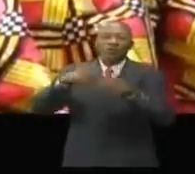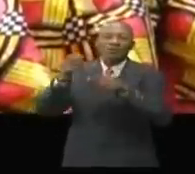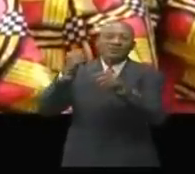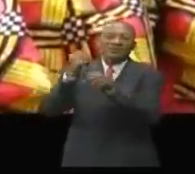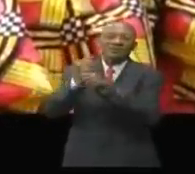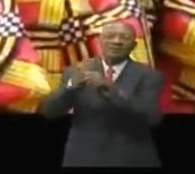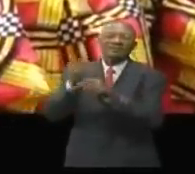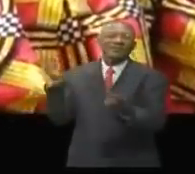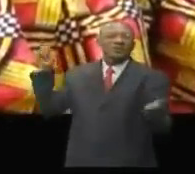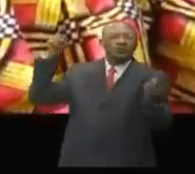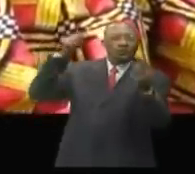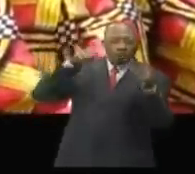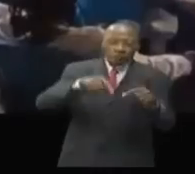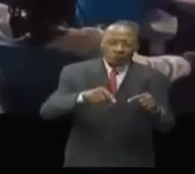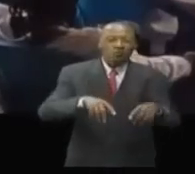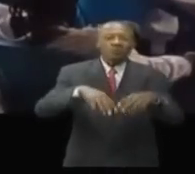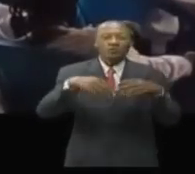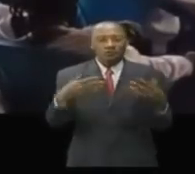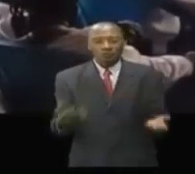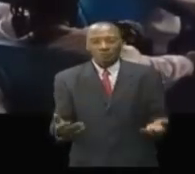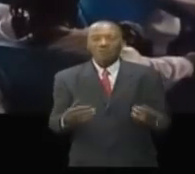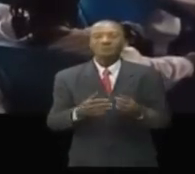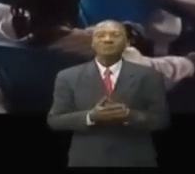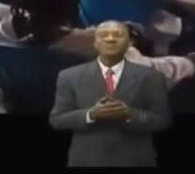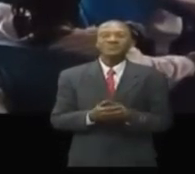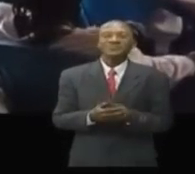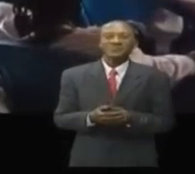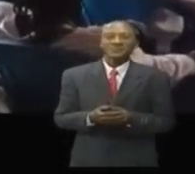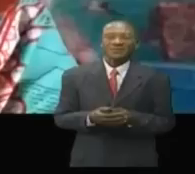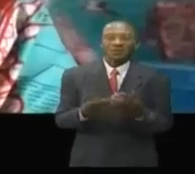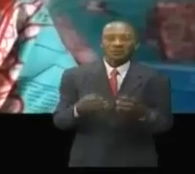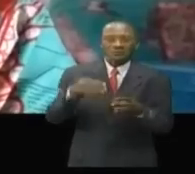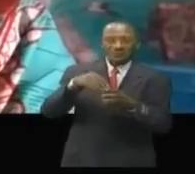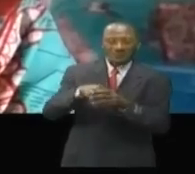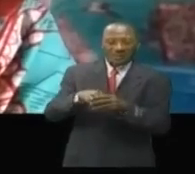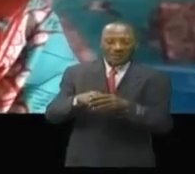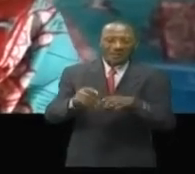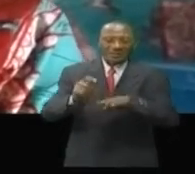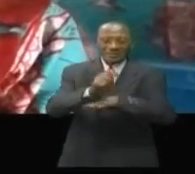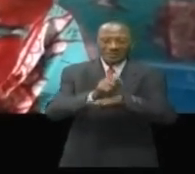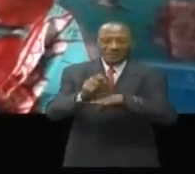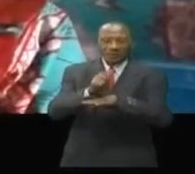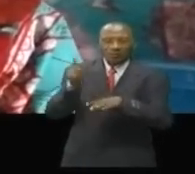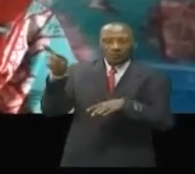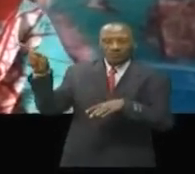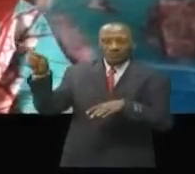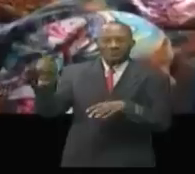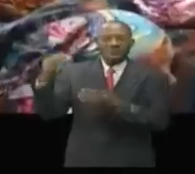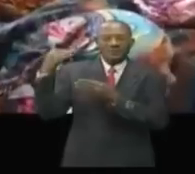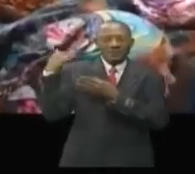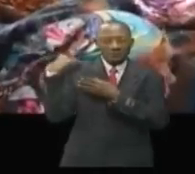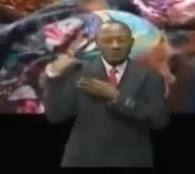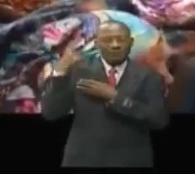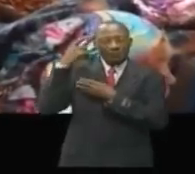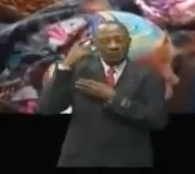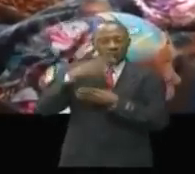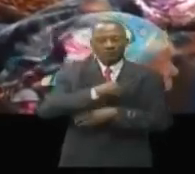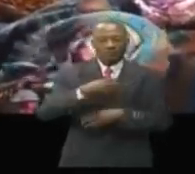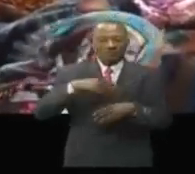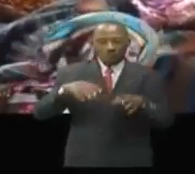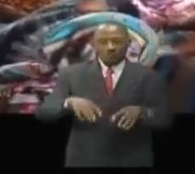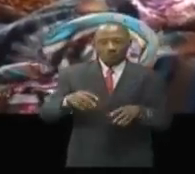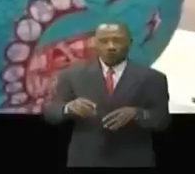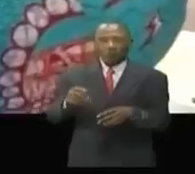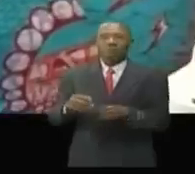Deuxième étape, le district de la Tchango, où la présidente de l'ONG Moissy à Congo, Brigitte Kinkoufi Pidipio,